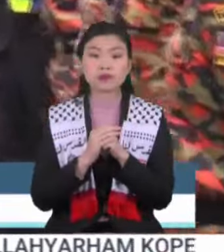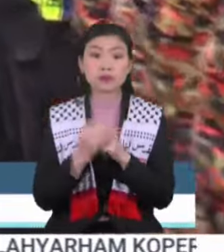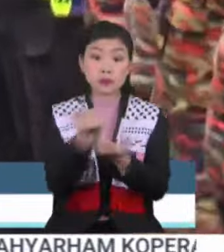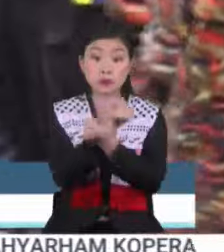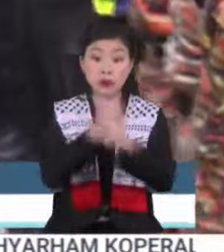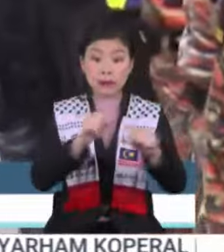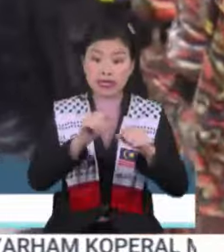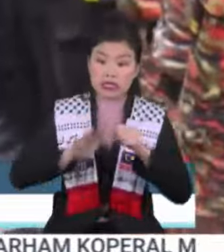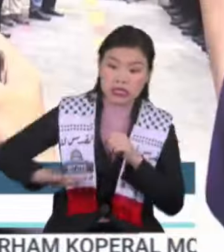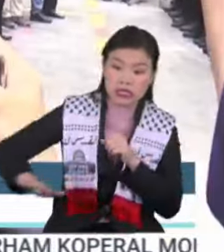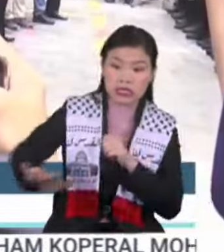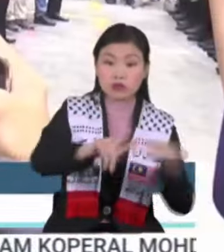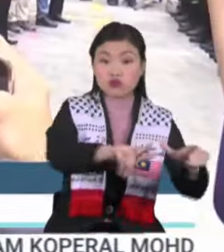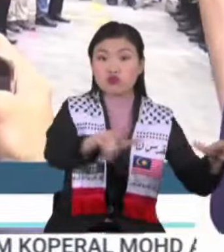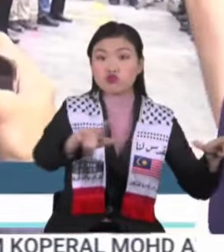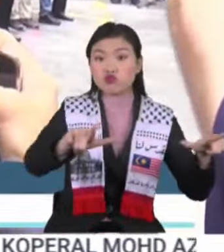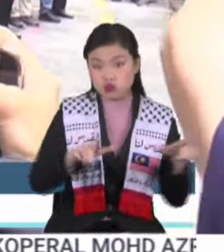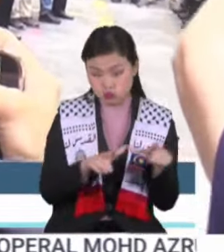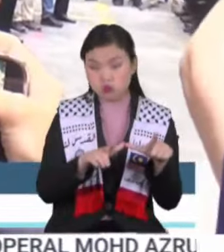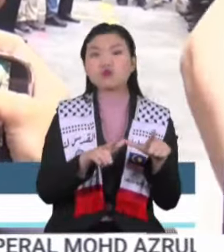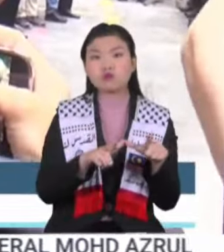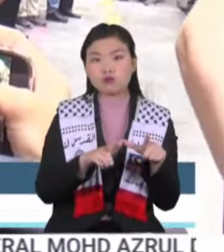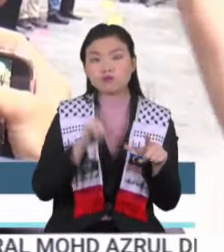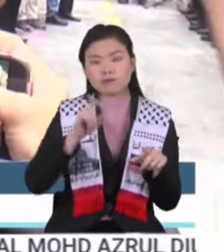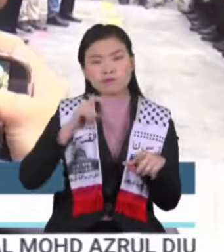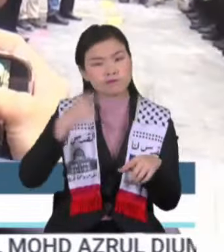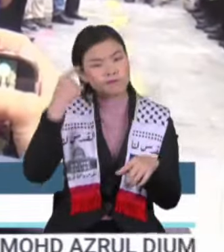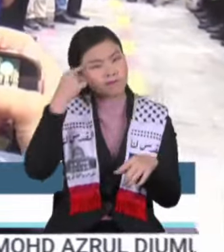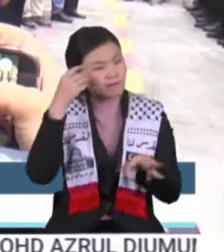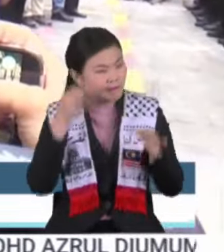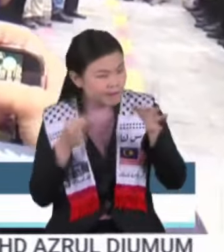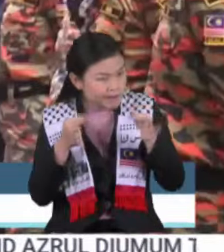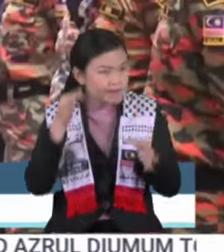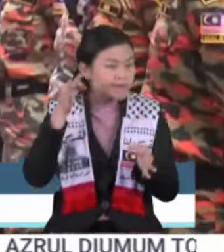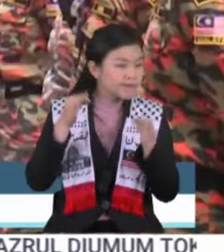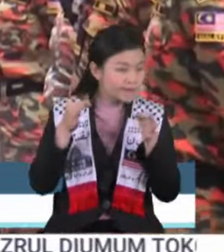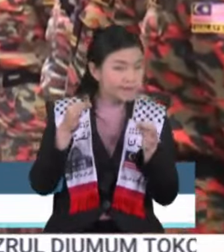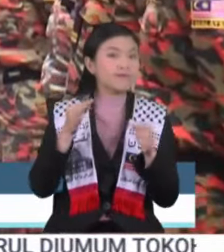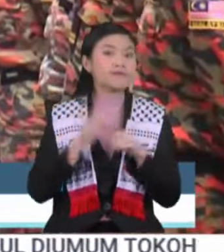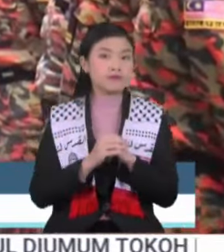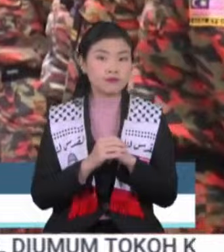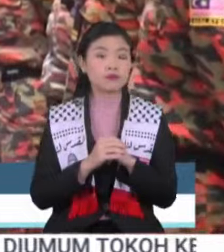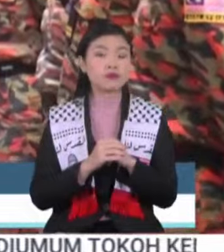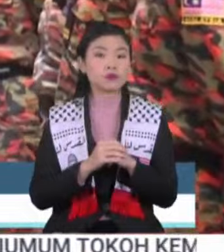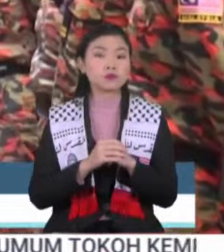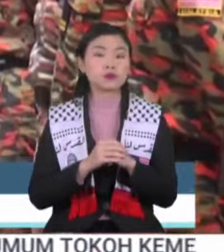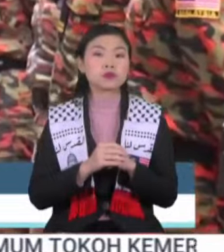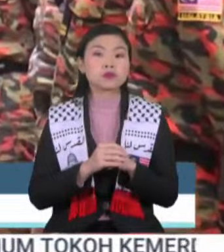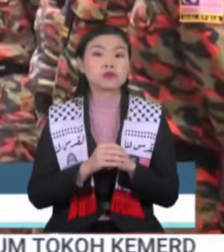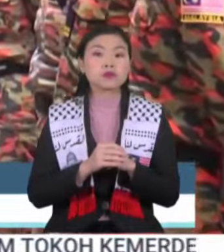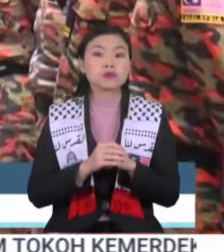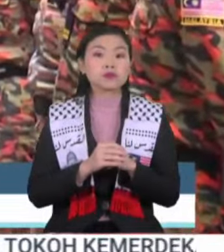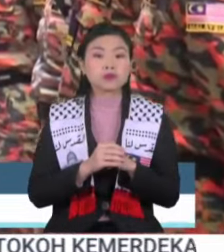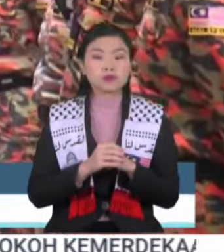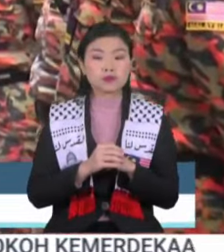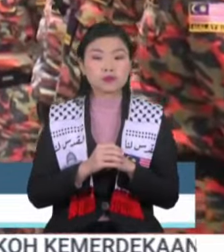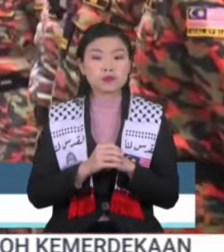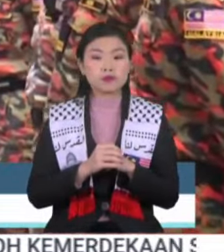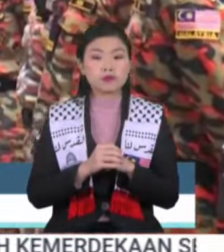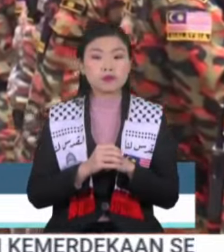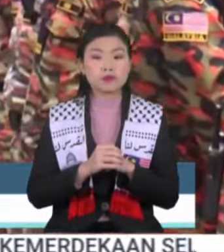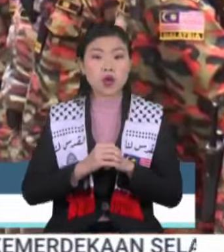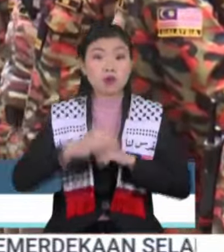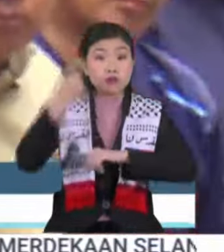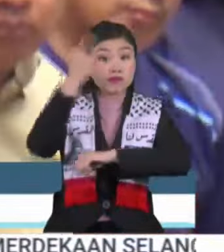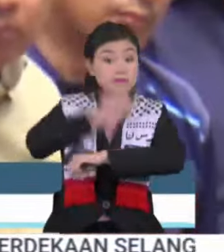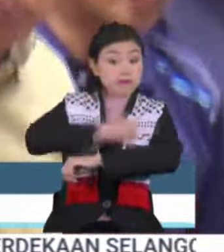sekitar kawasan lokasi ini juga diambil kira dan menjadi antara faktor yang akan diteliti. Rutin